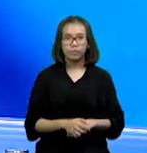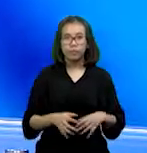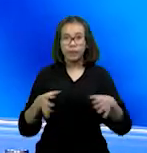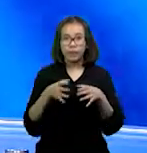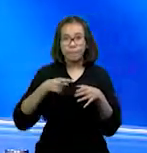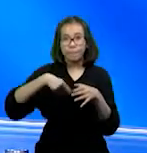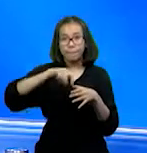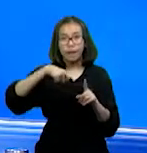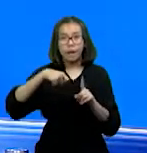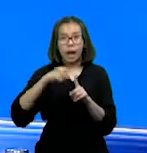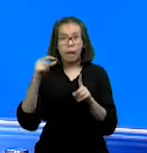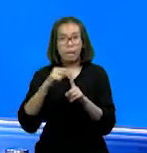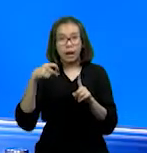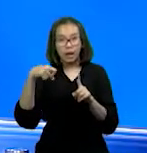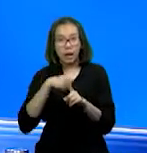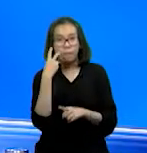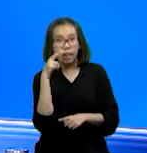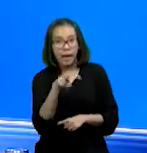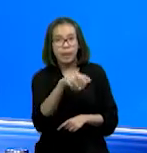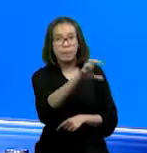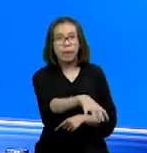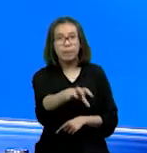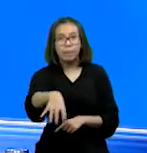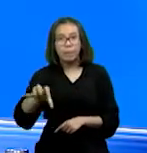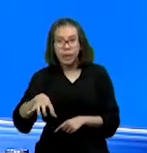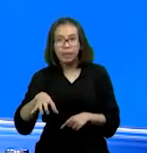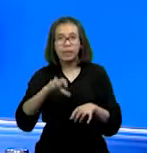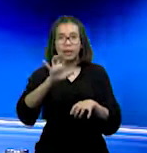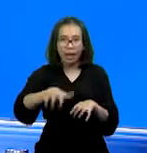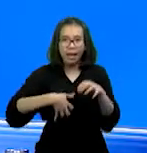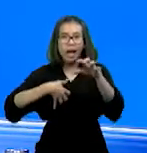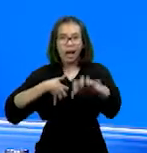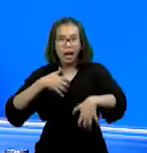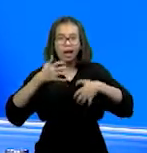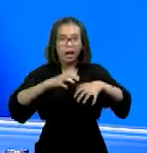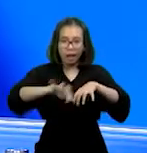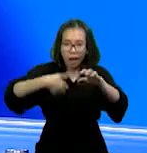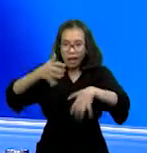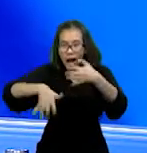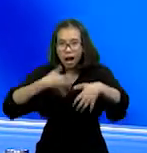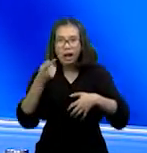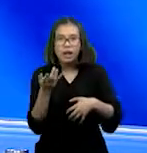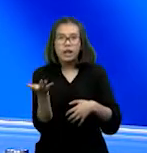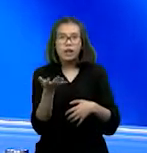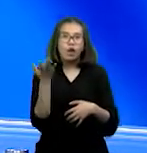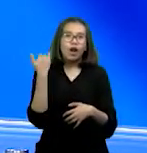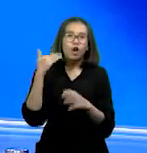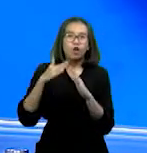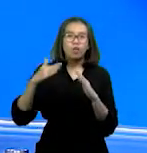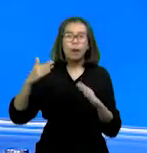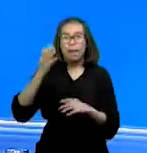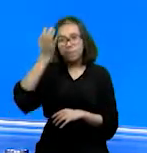Misa Komisi Pemberantasan Korupsi atau KPK menggeledah sejumlah lokasi terkait OTT Bupati Langkat nonaktif terbit rencana